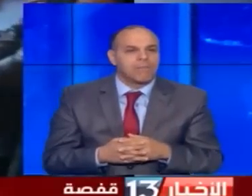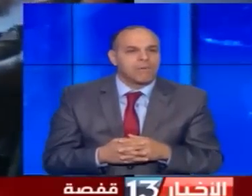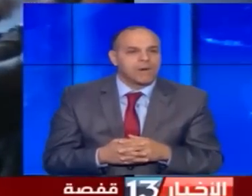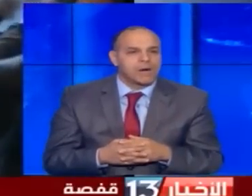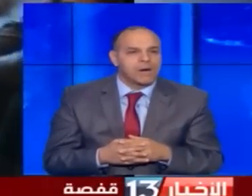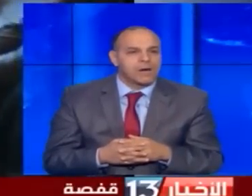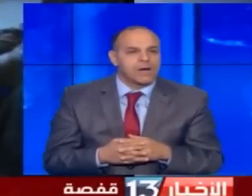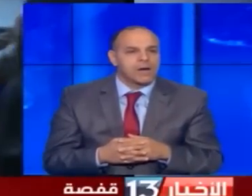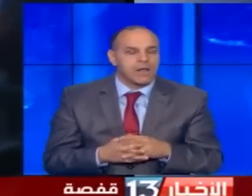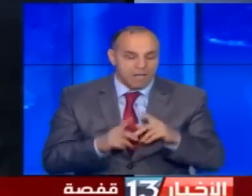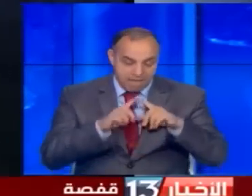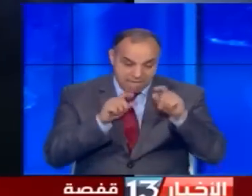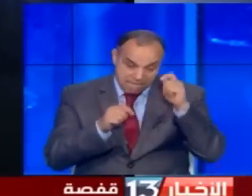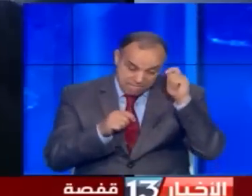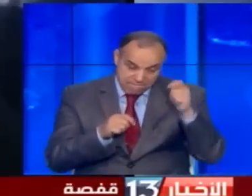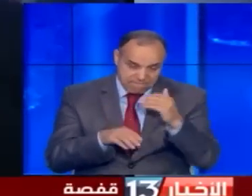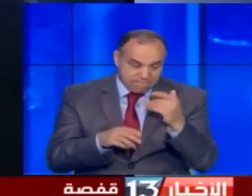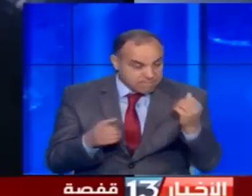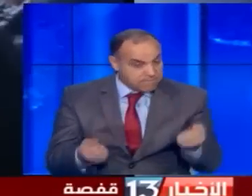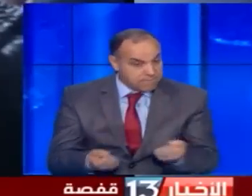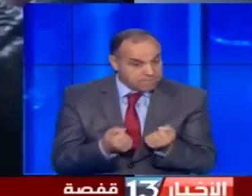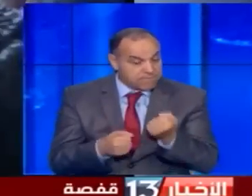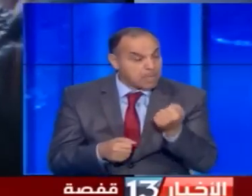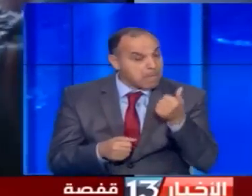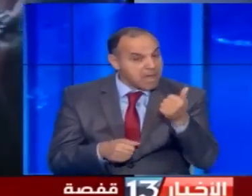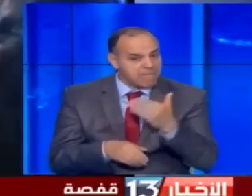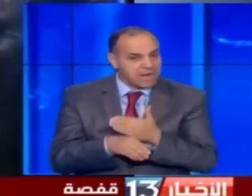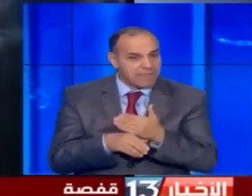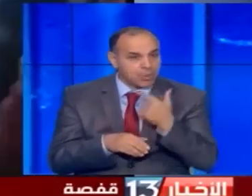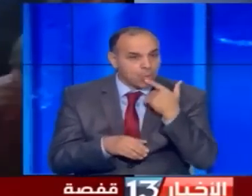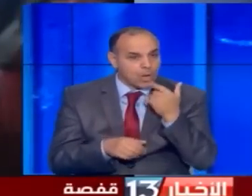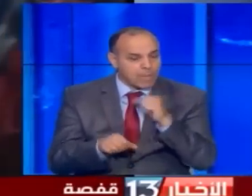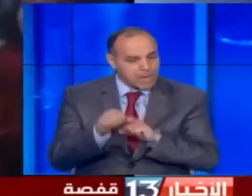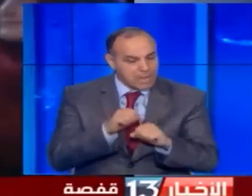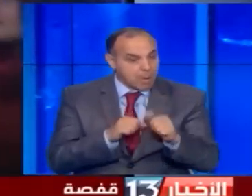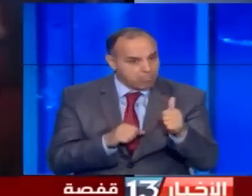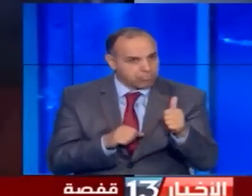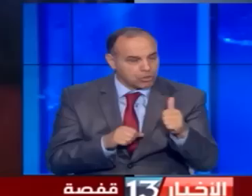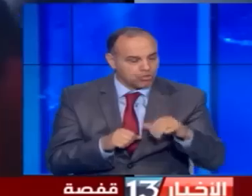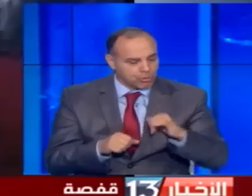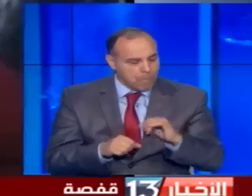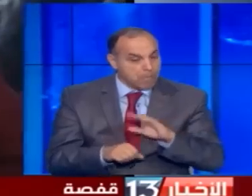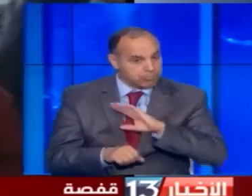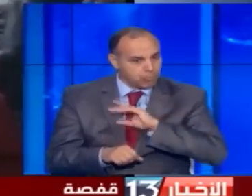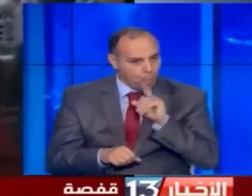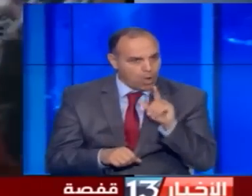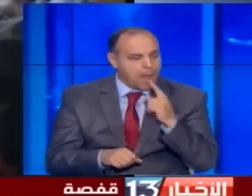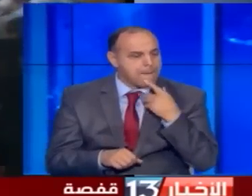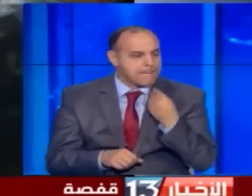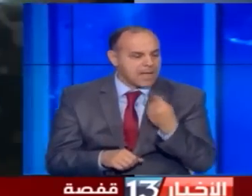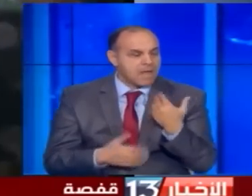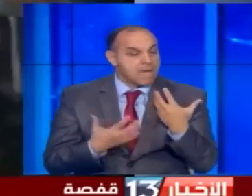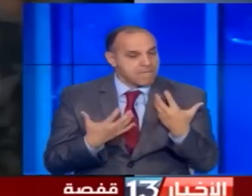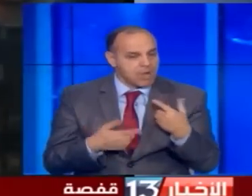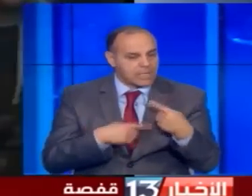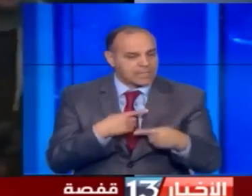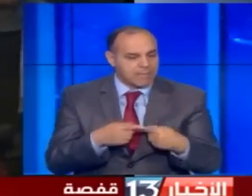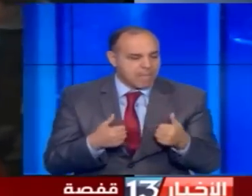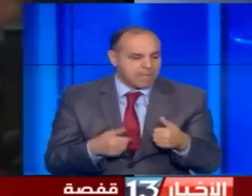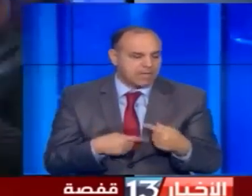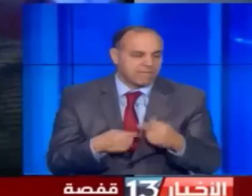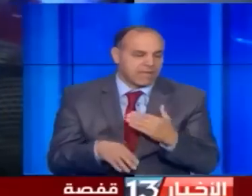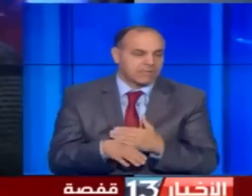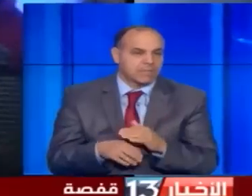مش مولفين بالحوايج هذه في قفصه وتظاهر به ياسر بالاخص انها منظمه من طرف شباب وحاجه باهي ماذا بينا ديما حوايج هكا في